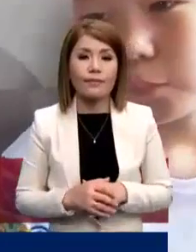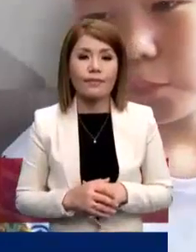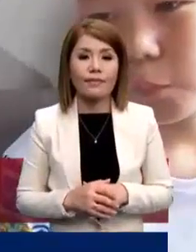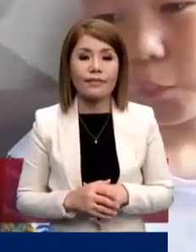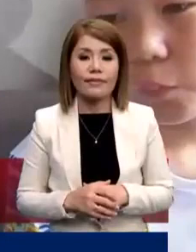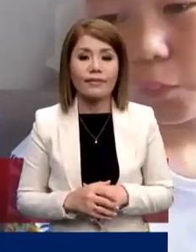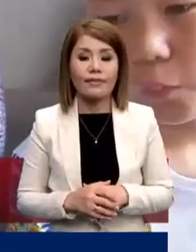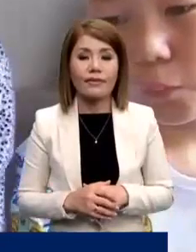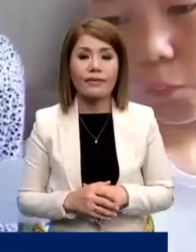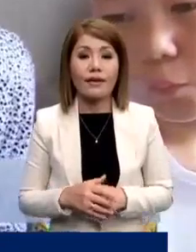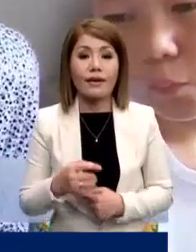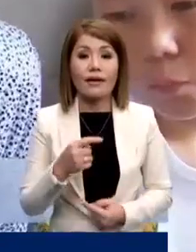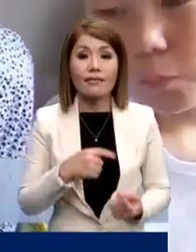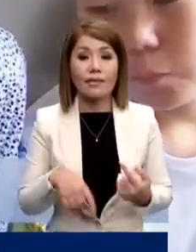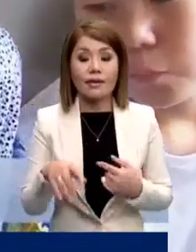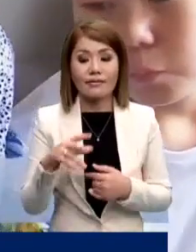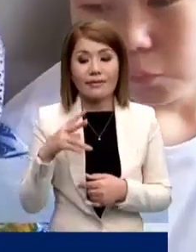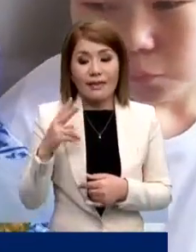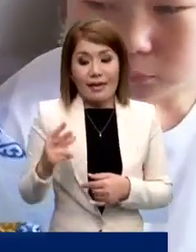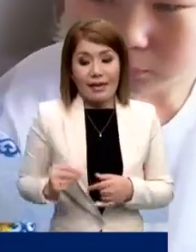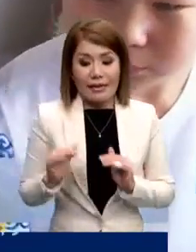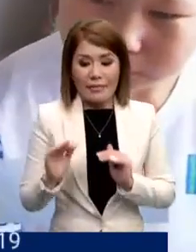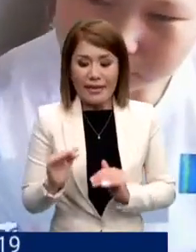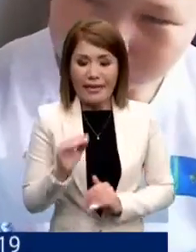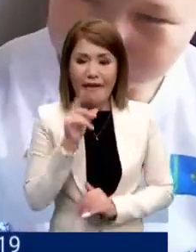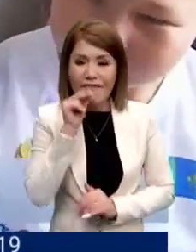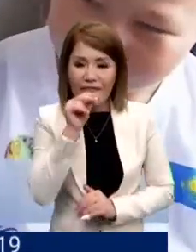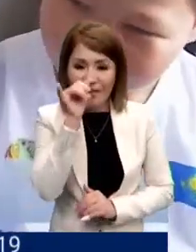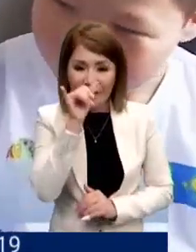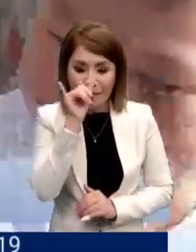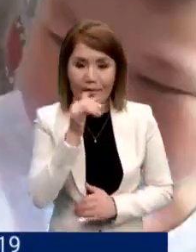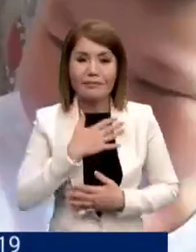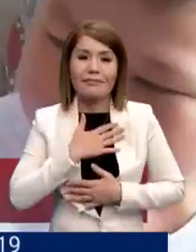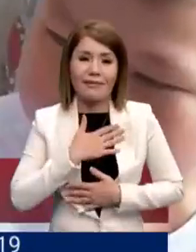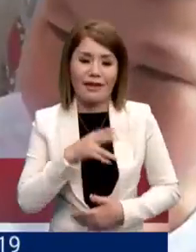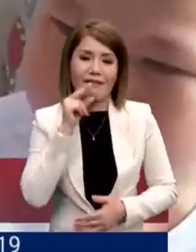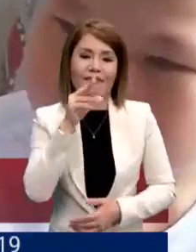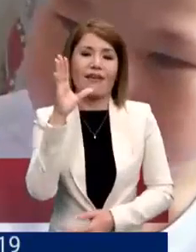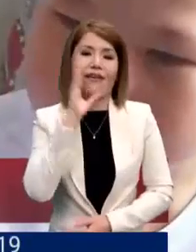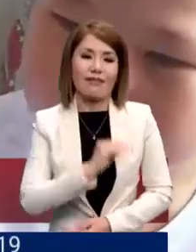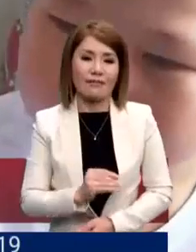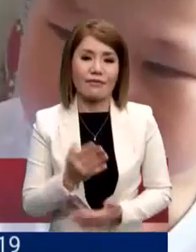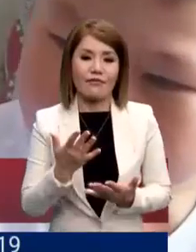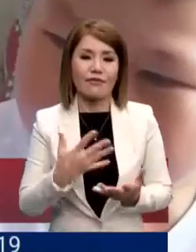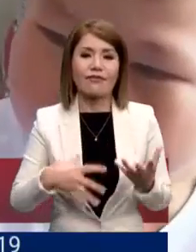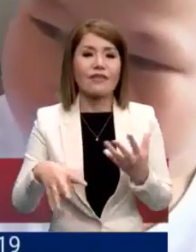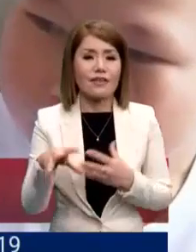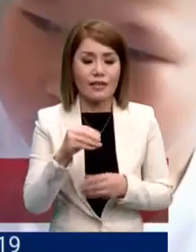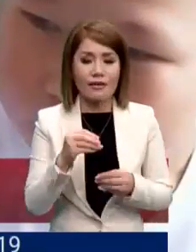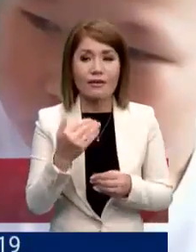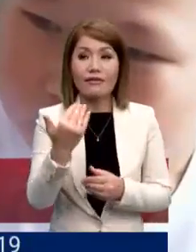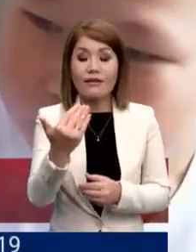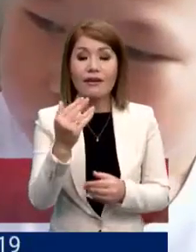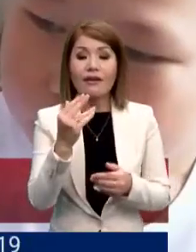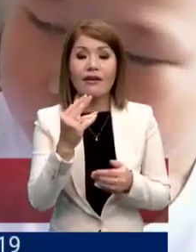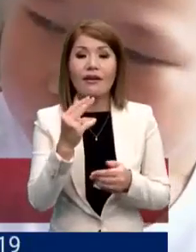Өте қатты қуандым. Біздің сөйлеген кішкентай қызым сөйлеп кетті ғой, папа анамнан спасибо дейді. Бәрі қуанып отыр. Комнаталарын өздері таңдап